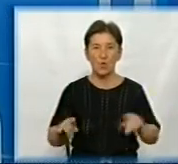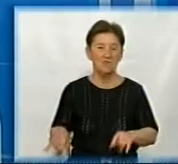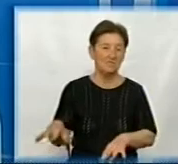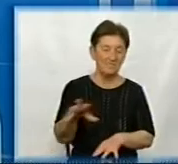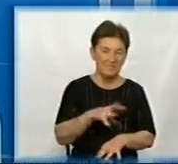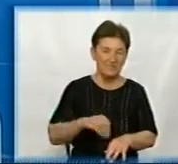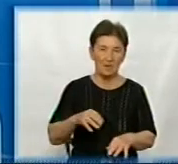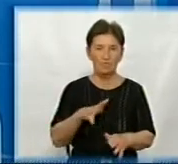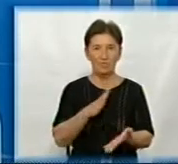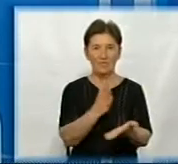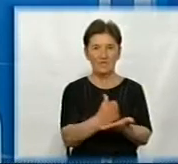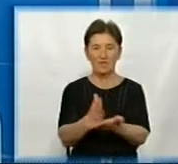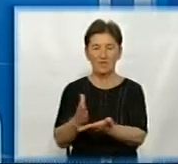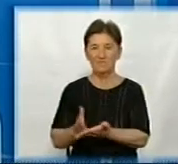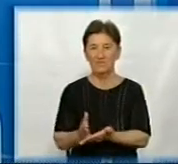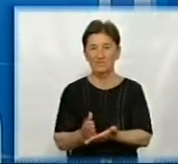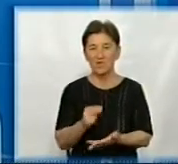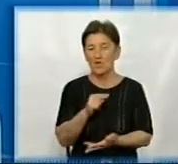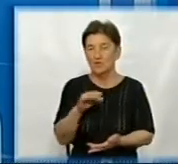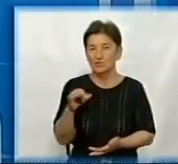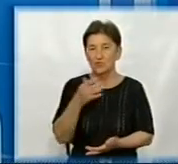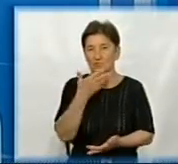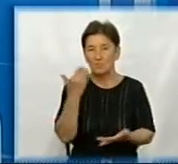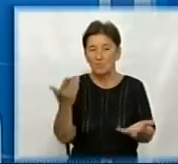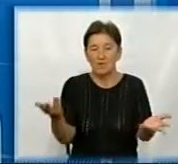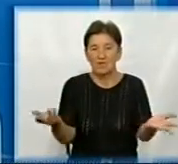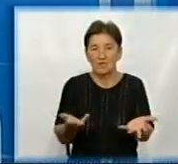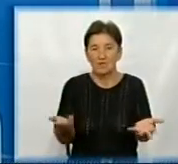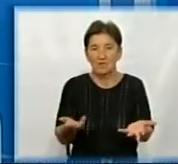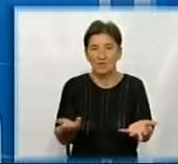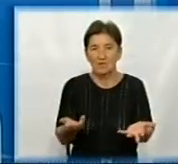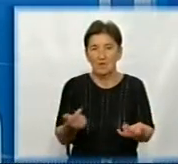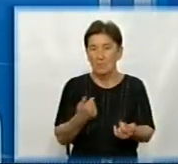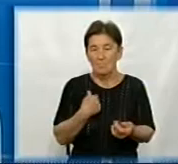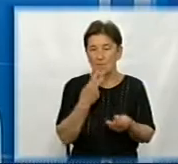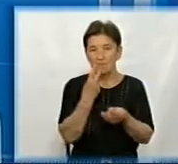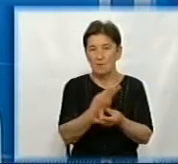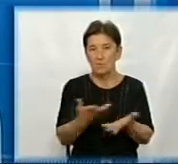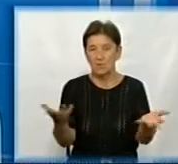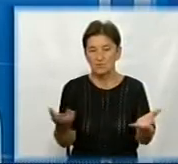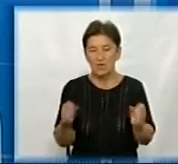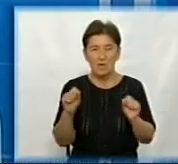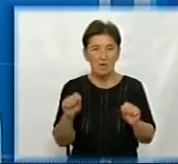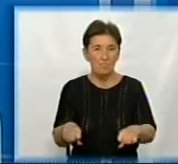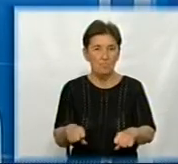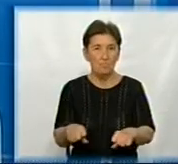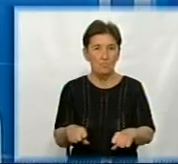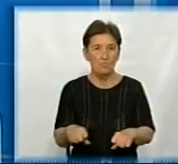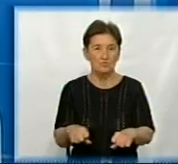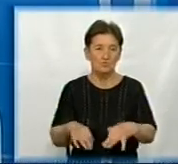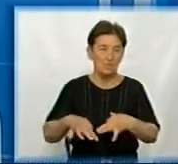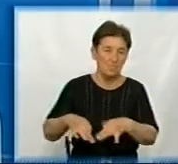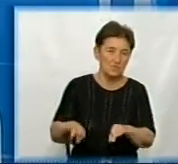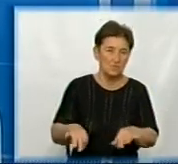тут якихось, ну, речей, які просто мене на поверхні, ми їх не бачимо, можливо, вже майно це, якщо воно автомобілі, вони